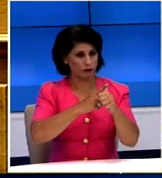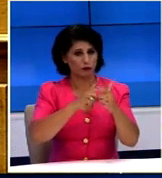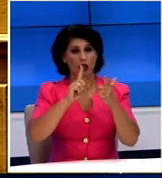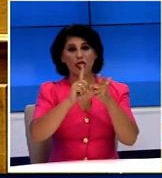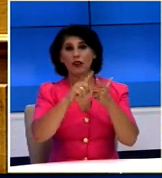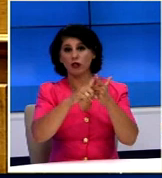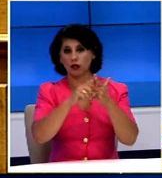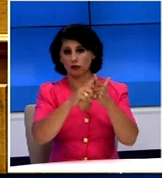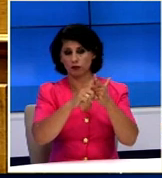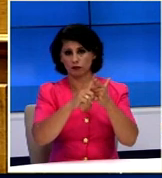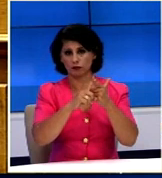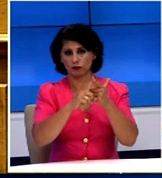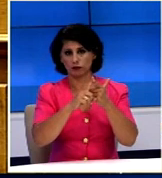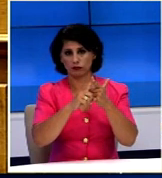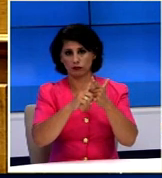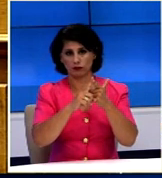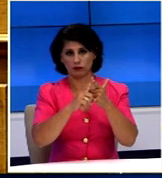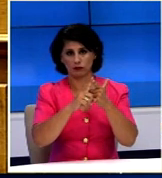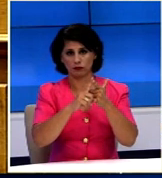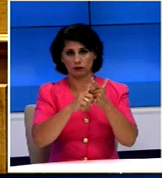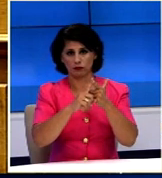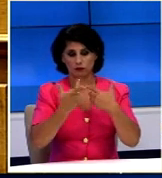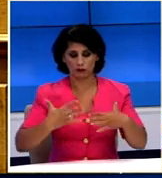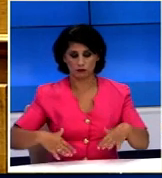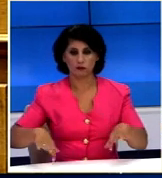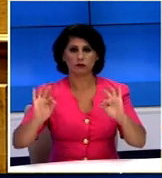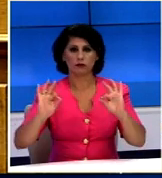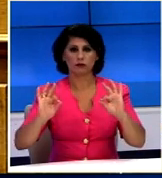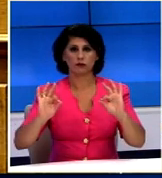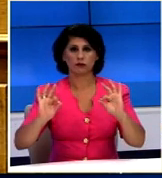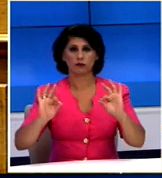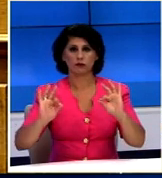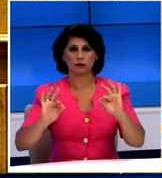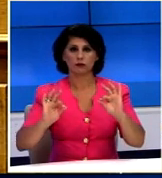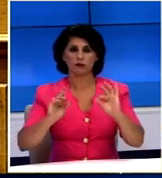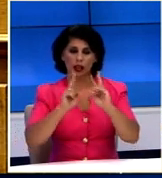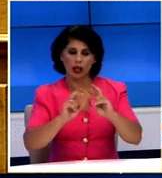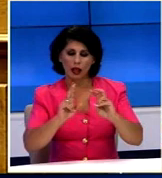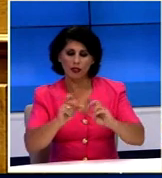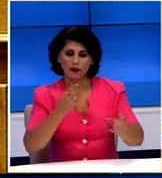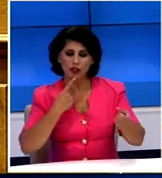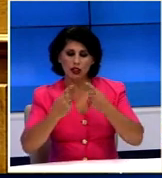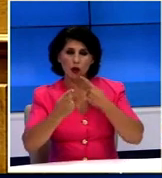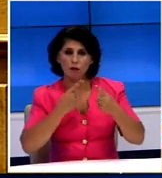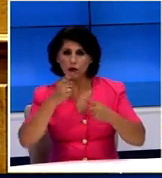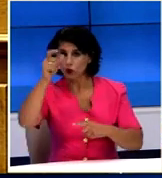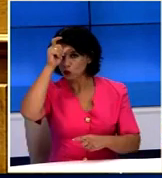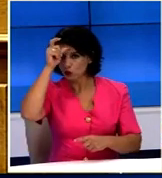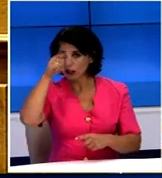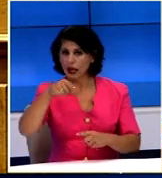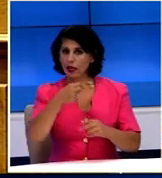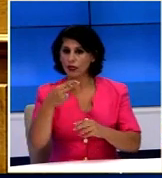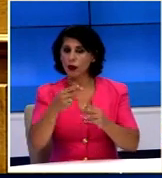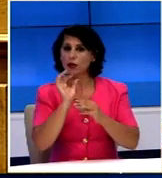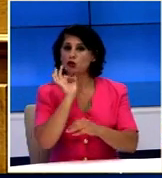και δεύτερον, την επανεκκίνηση των ερευνητικών συνομιλιών με την Τουρκία για την